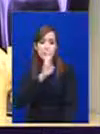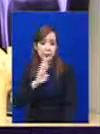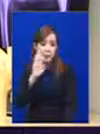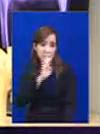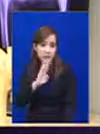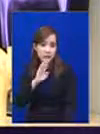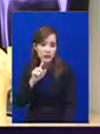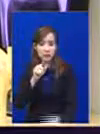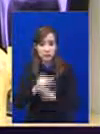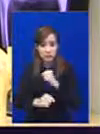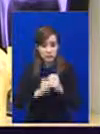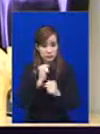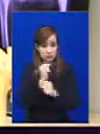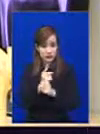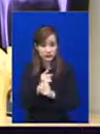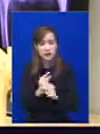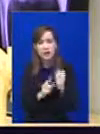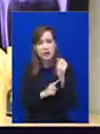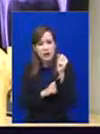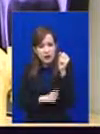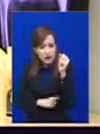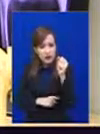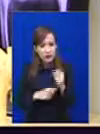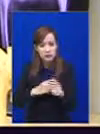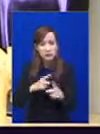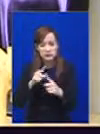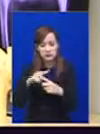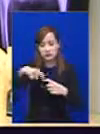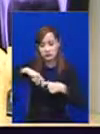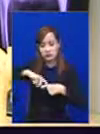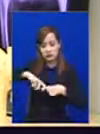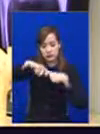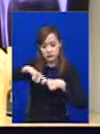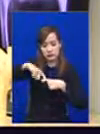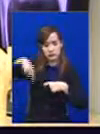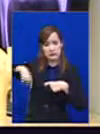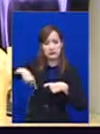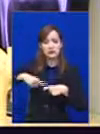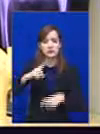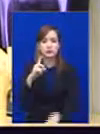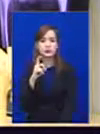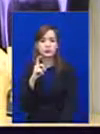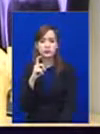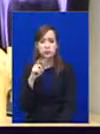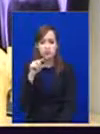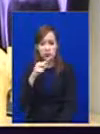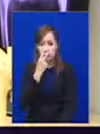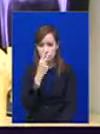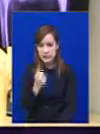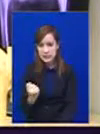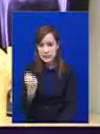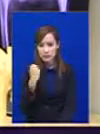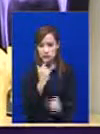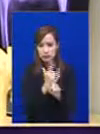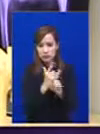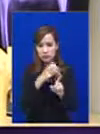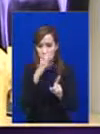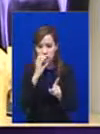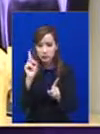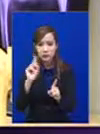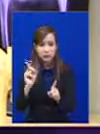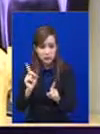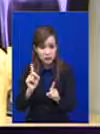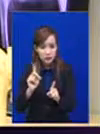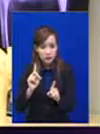ป็นเวลาหลายปีเนี่ยก็ทำให้ข้อสะโพกเสื่อมได้ละนะครับแต่ก็ขึ้นอยู่กับว่าความเข้มข้นของแอลกอฮอล์อย่างหนึ่งเหมือนกันนะครับ